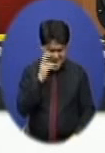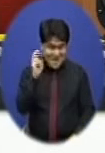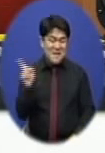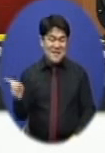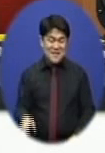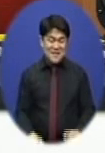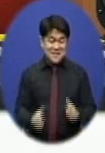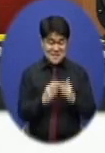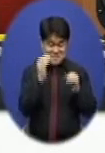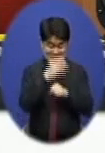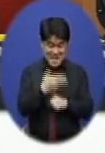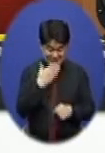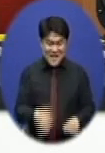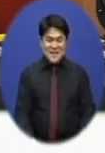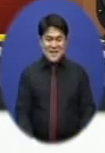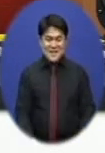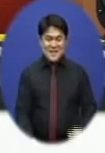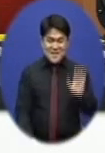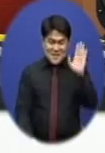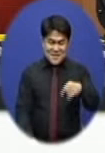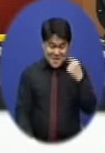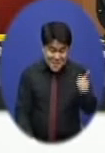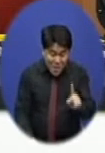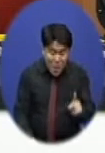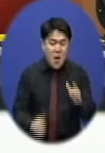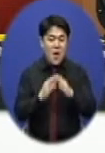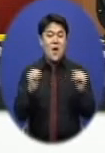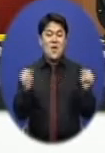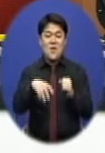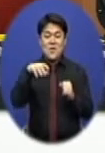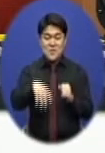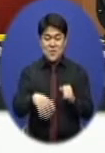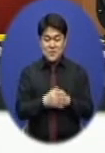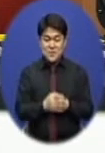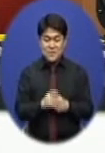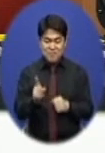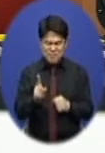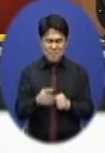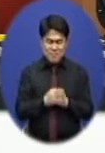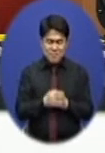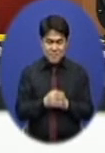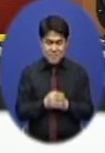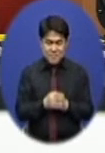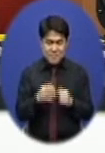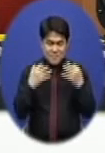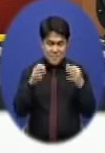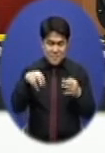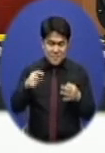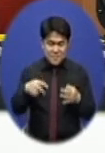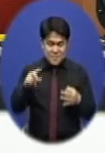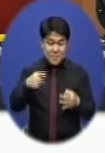살 겁니다. 자 계속해서 아이고 우리 또 전라북도에서 또 이렇게 네. 실적이 좋으네요. 네. 네